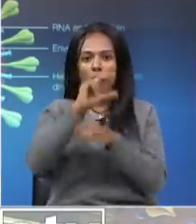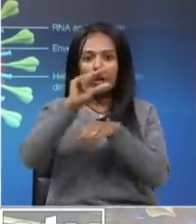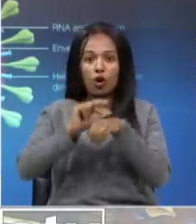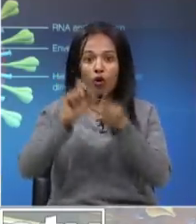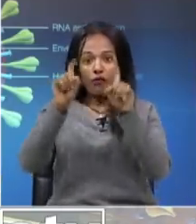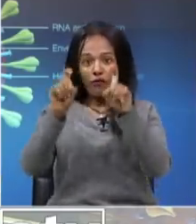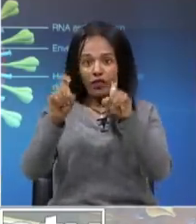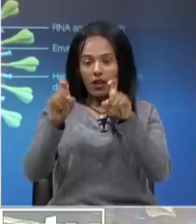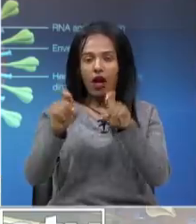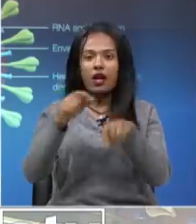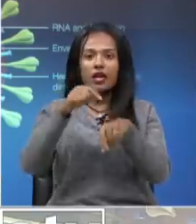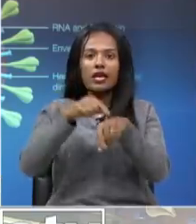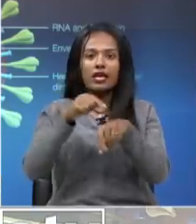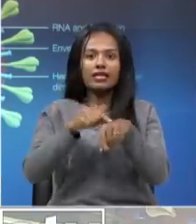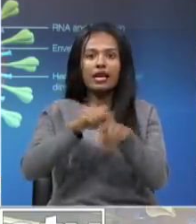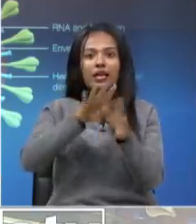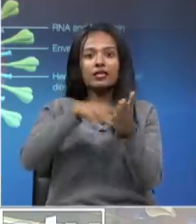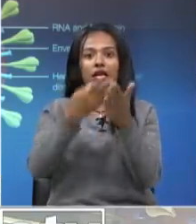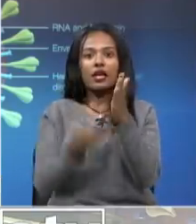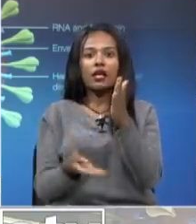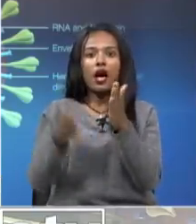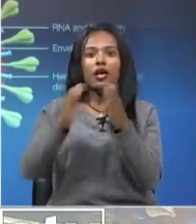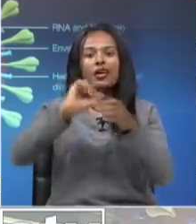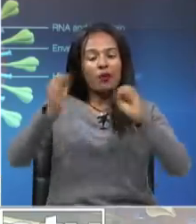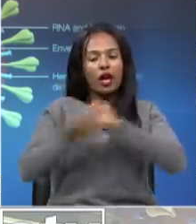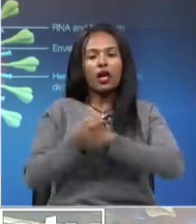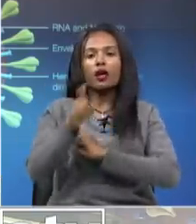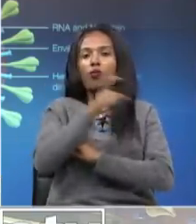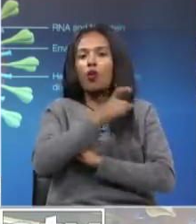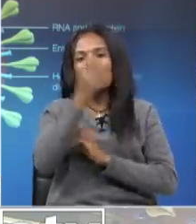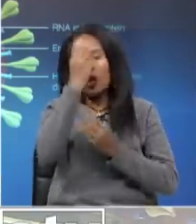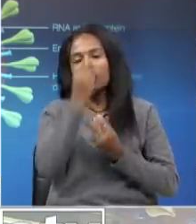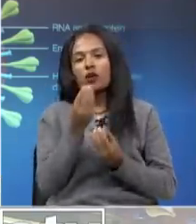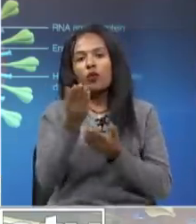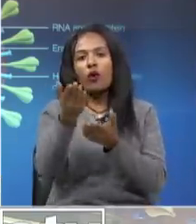ፈተናዎችም የጊዜ ሰሌዳ የሚከለስ መሆኑንም አስታውቀዋል።